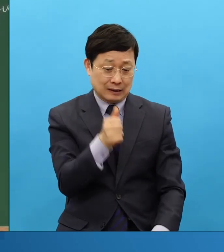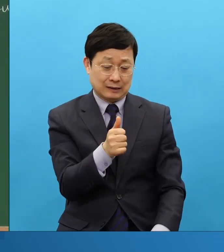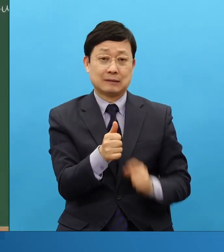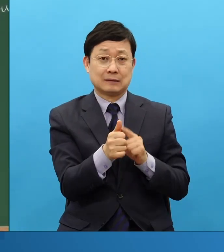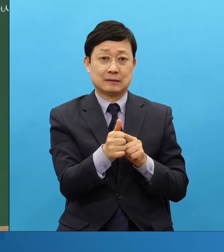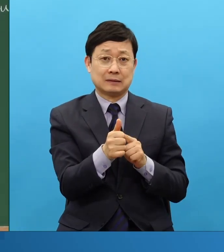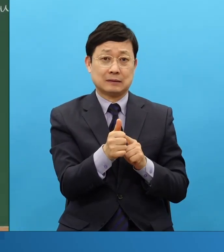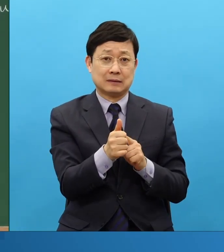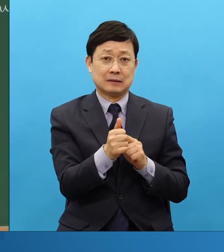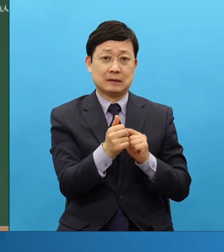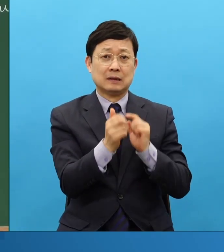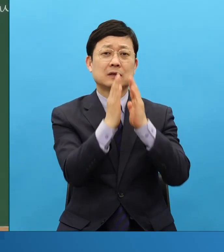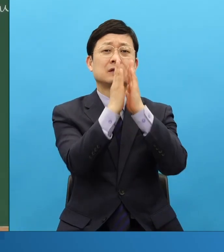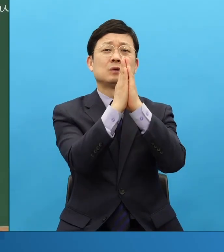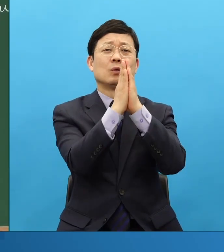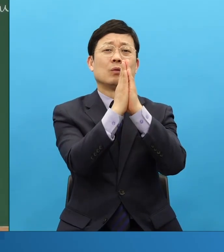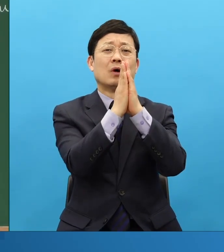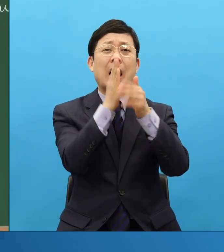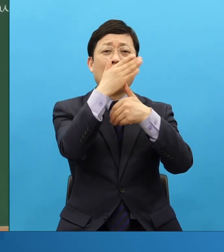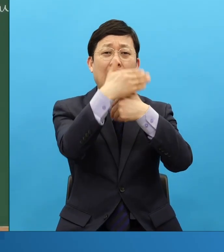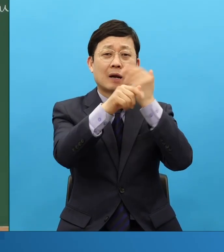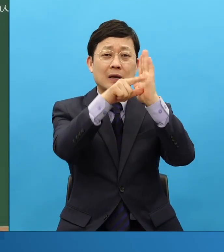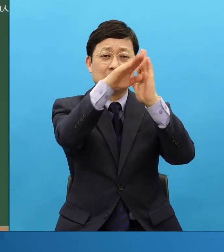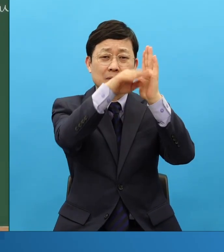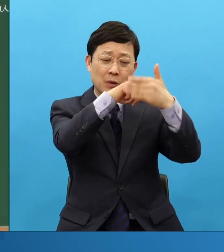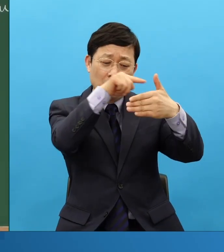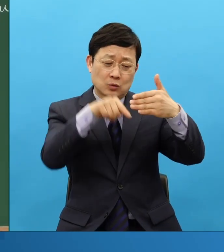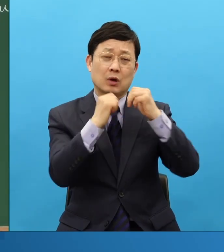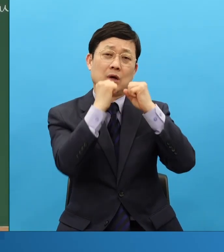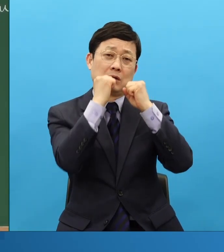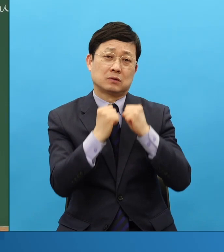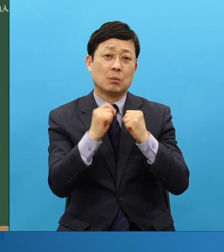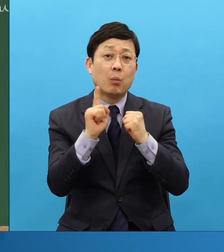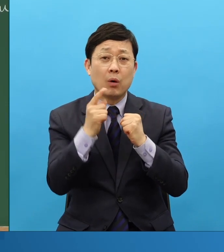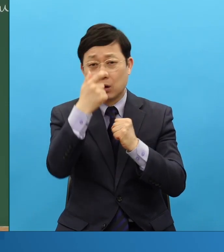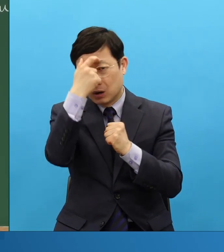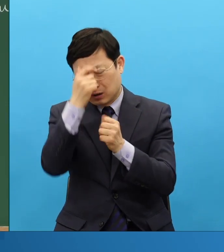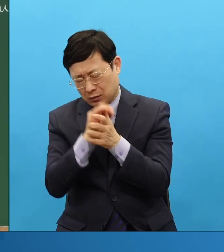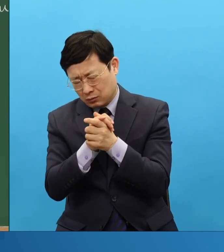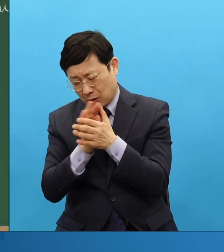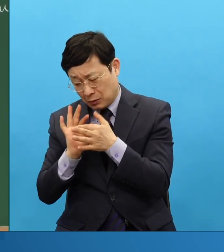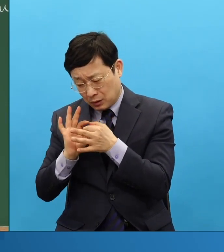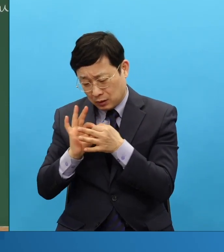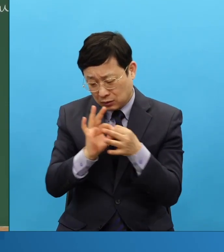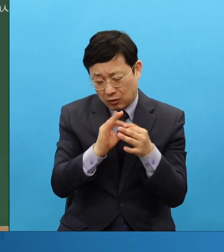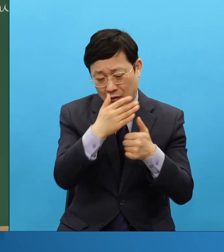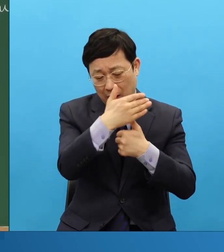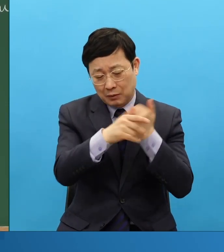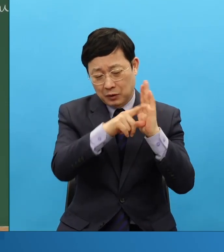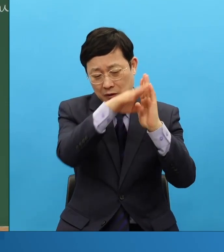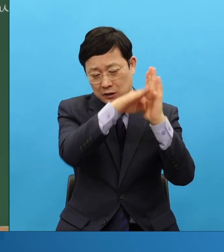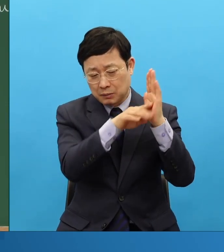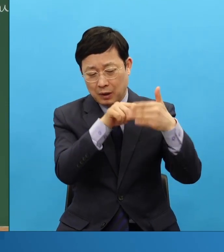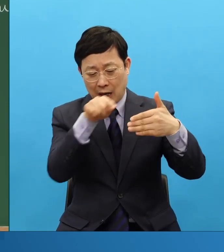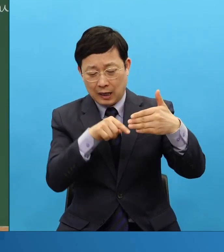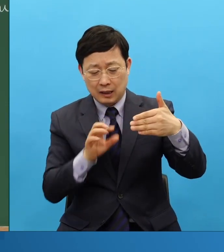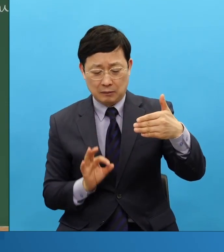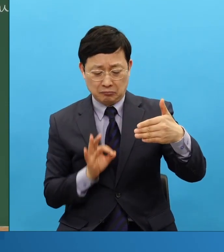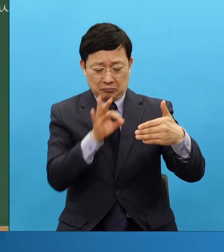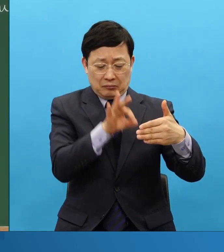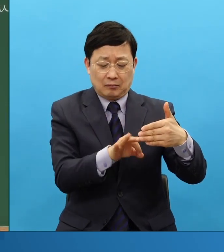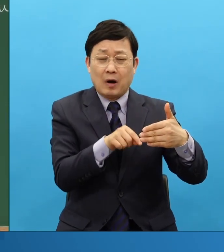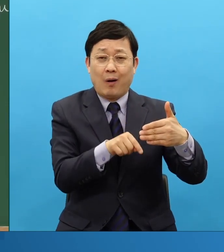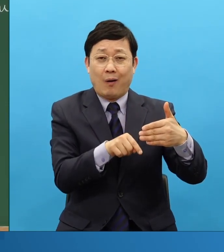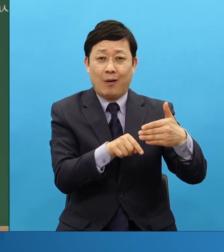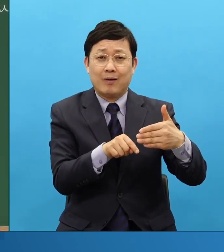뭡니까? 하나님의 시간표 속에 있는 겁니다. And what's more important than that is to be within God's time schedule. 이유 없습니다. 모든 중직자는 이걸 회복해. There's